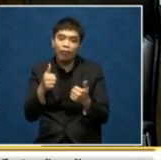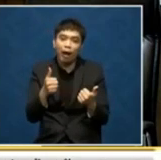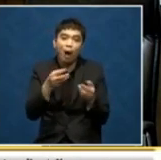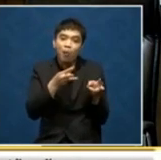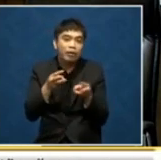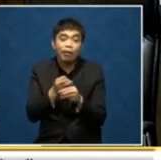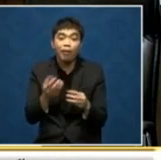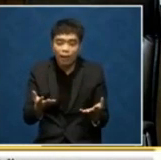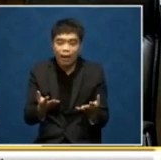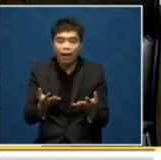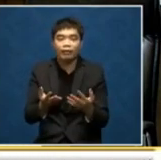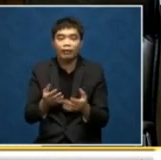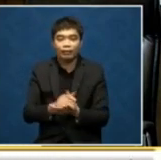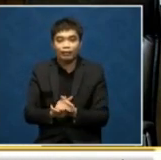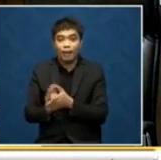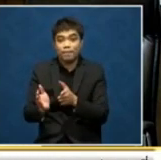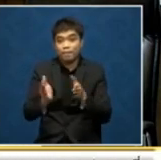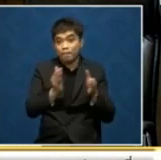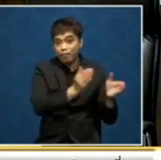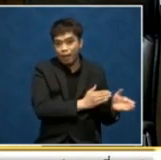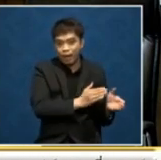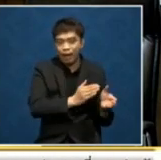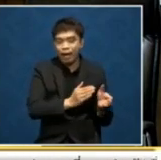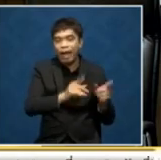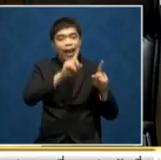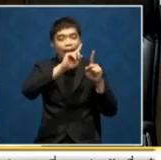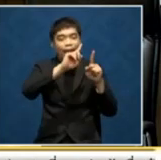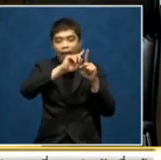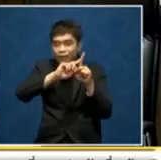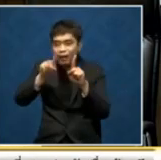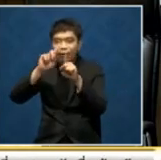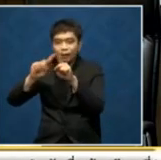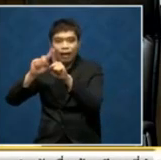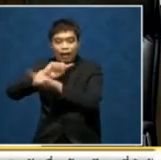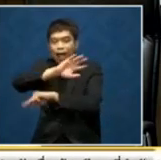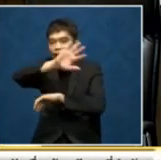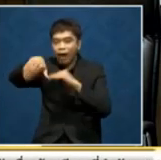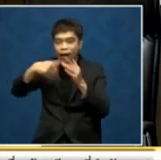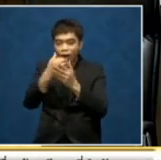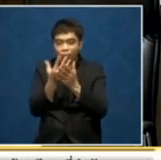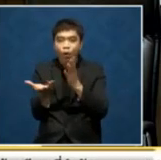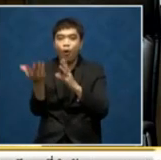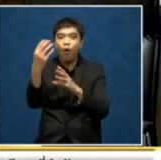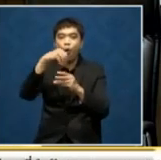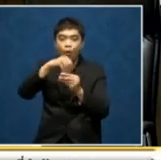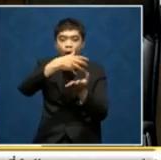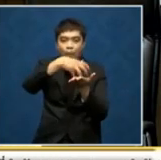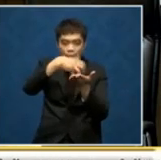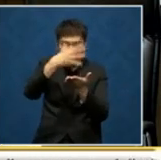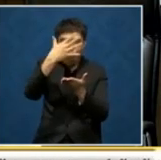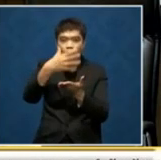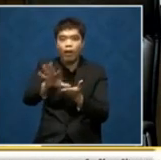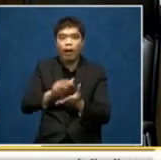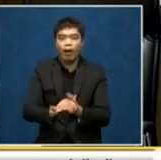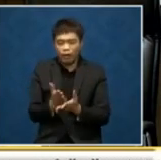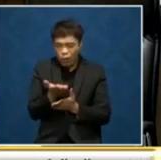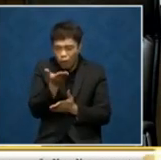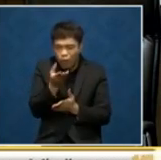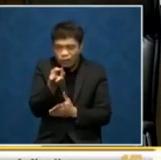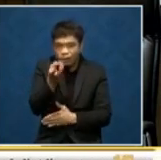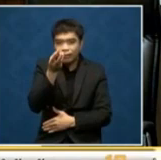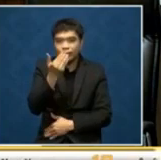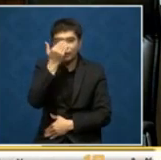ก็คิดว่าคงจะเป็นเรื่องที่รวบรวมณประเด็นที่หลายๆท่านได้นำเสนอในครั้งนี้แล้วก็อีกส่วนหนึ่งของนิดเดียว